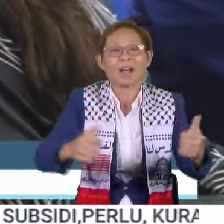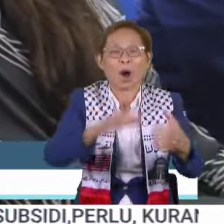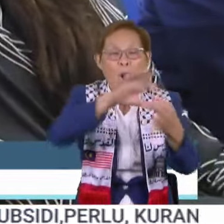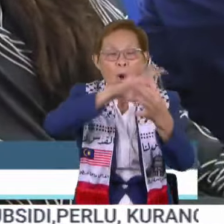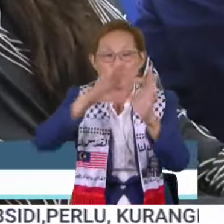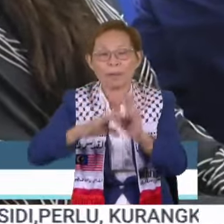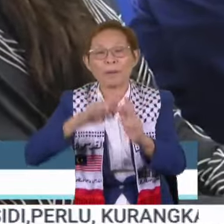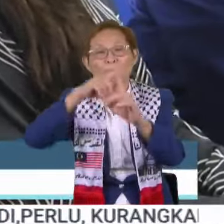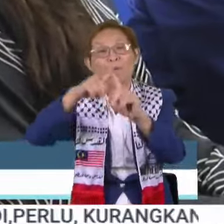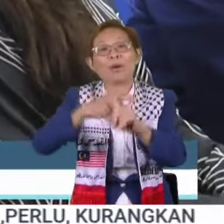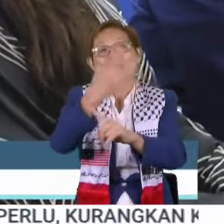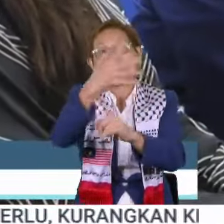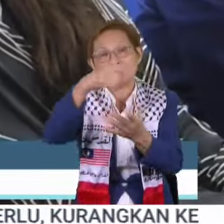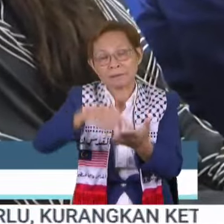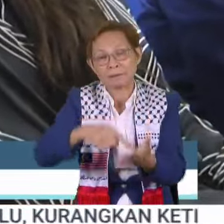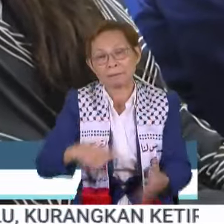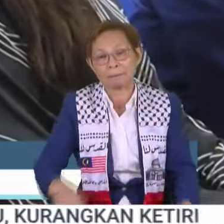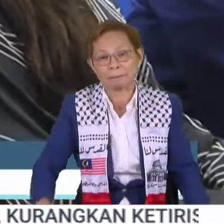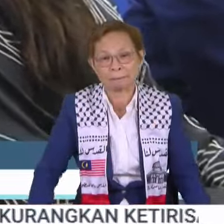ini.